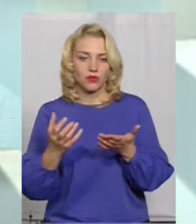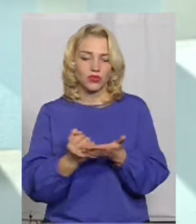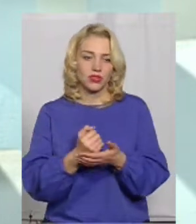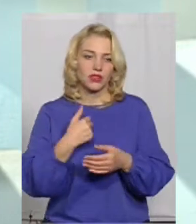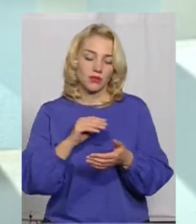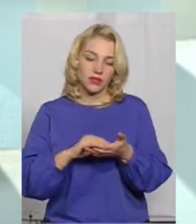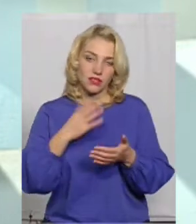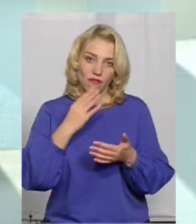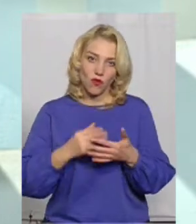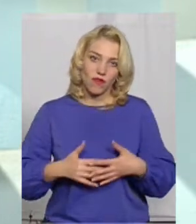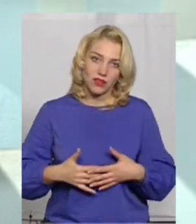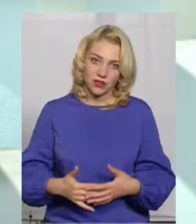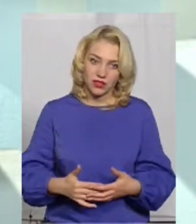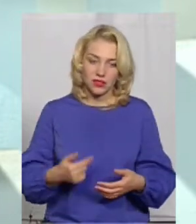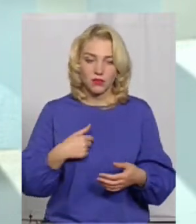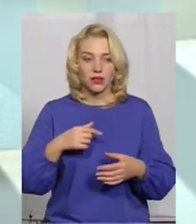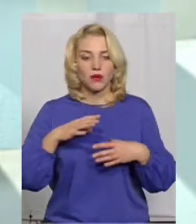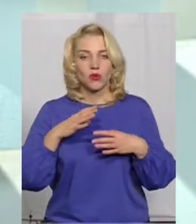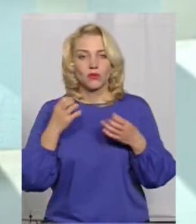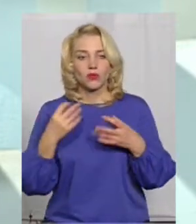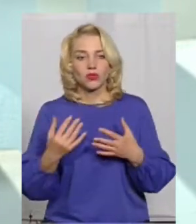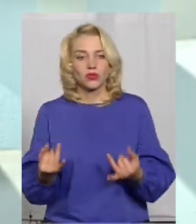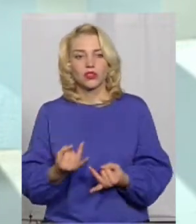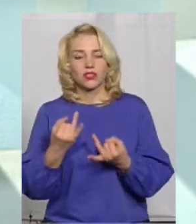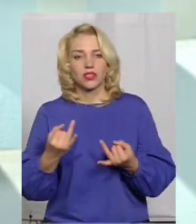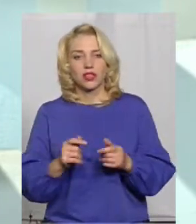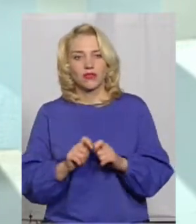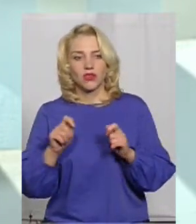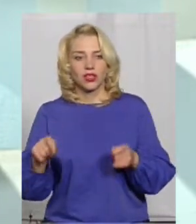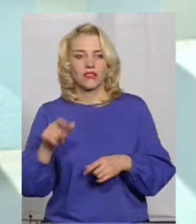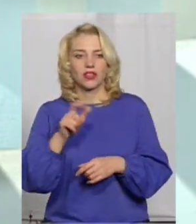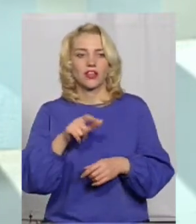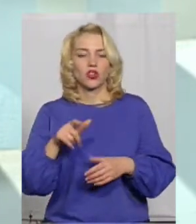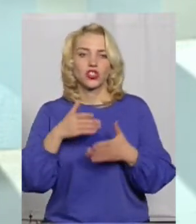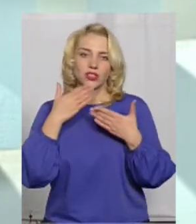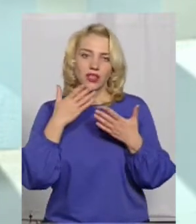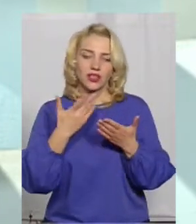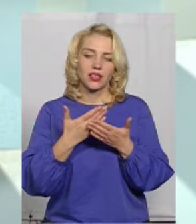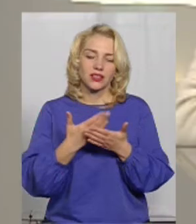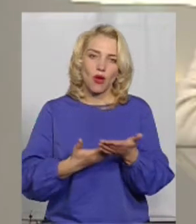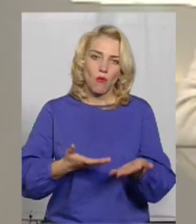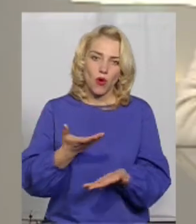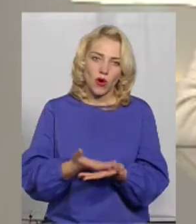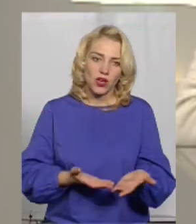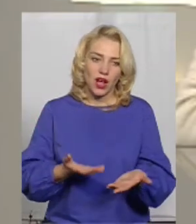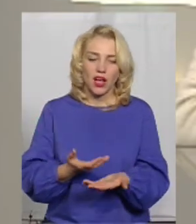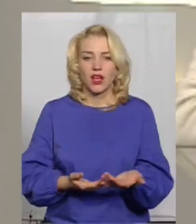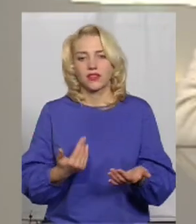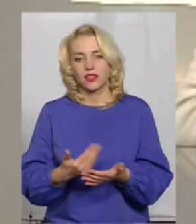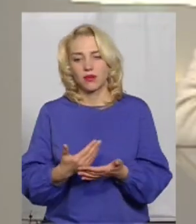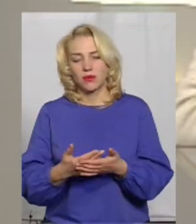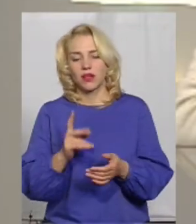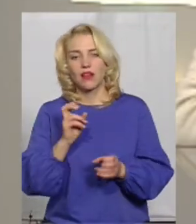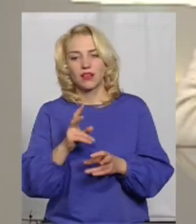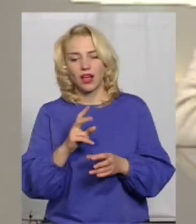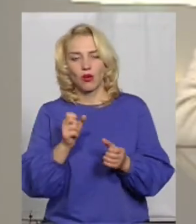свою вагітність. Мені було просто цікаво відкриватися людям, читати поради, якщо мені писали, як там побороти